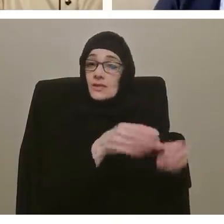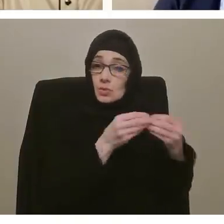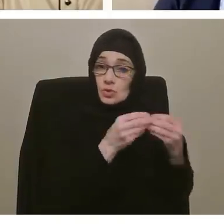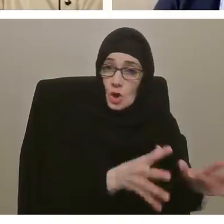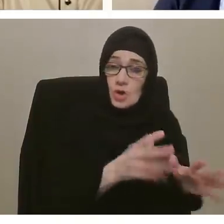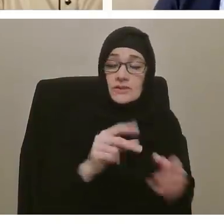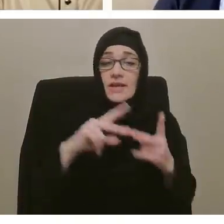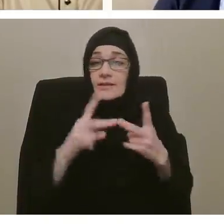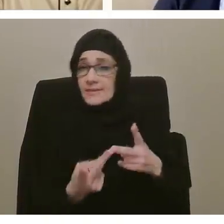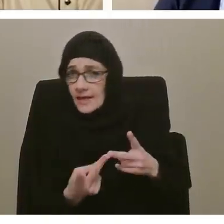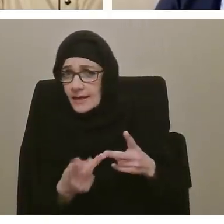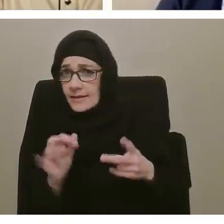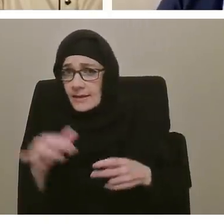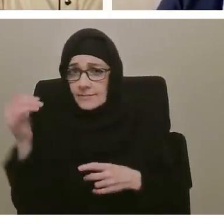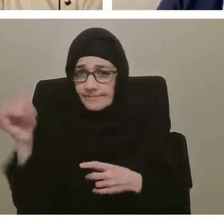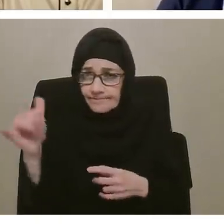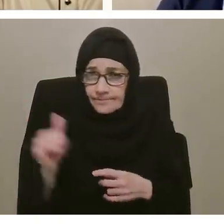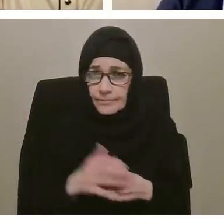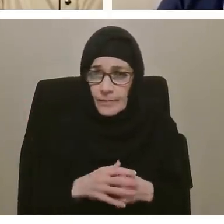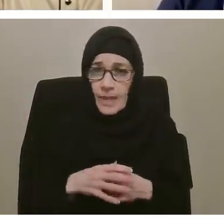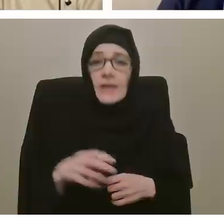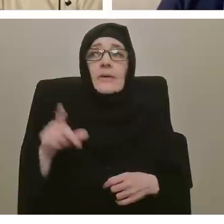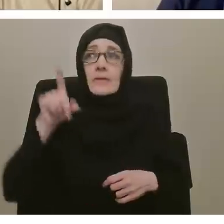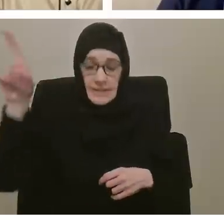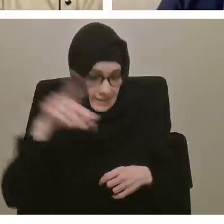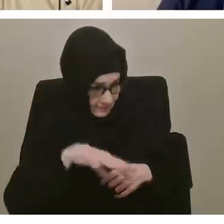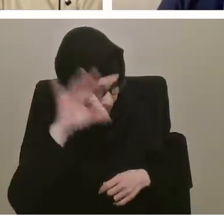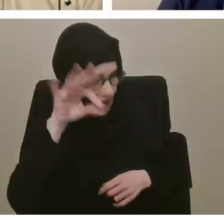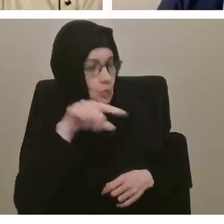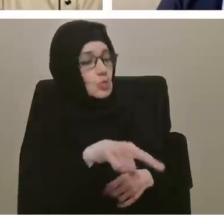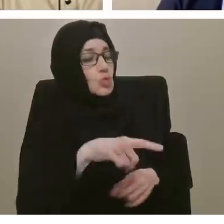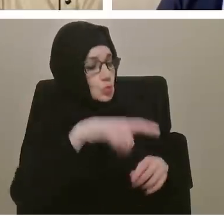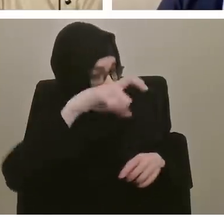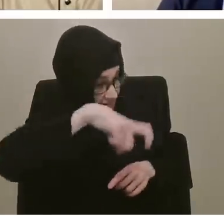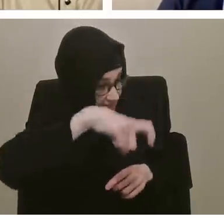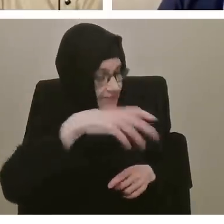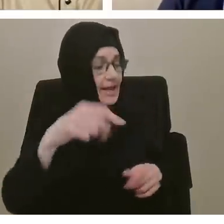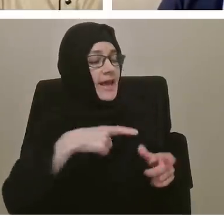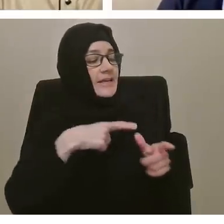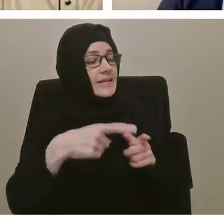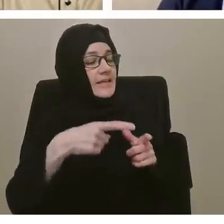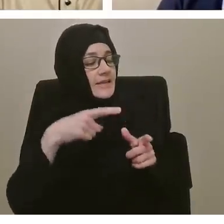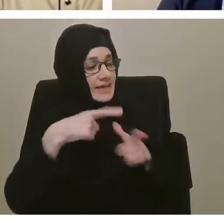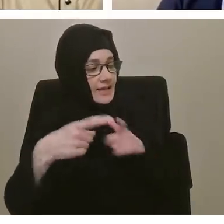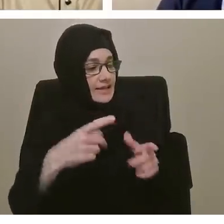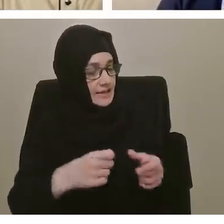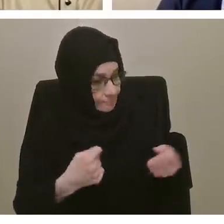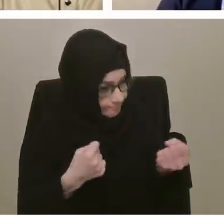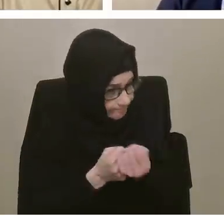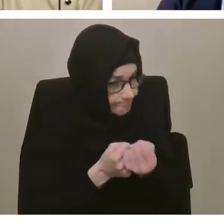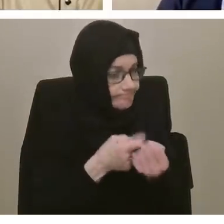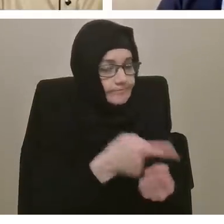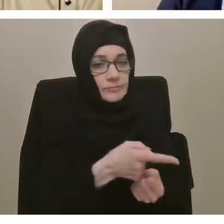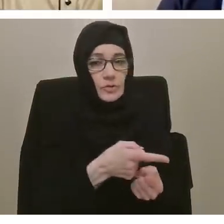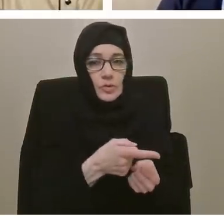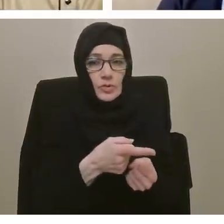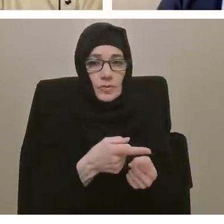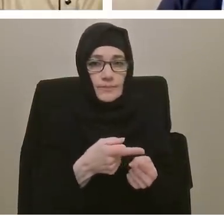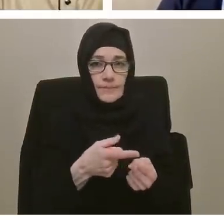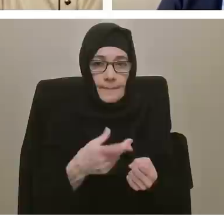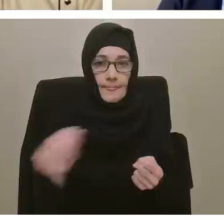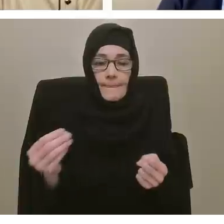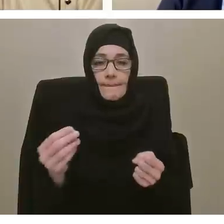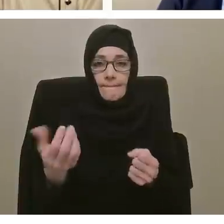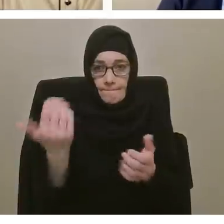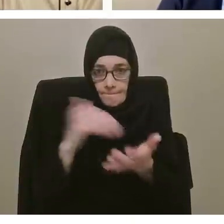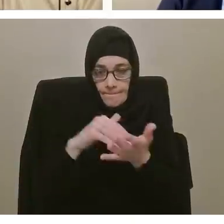وَوَجَدَكَ عَائِلًا فَأَغْنَى, and did he not find you in need, and he made you self-sufficient. فأغنى أغنى